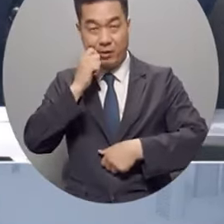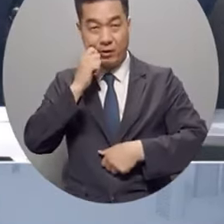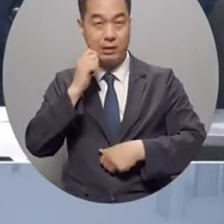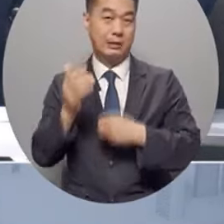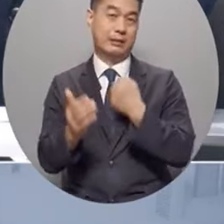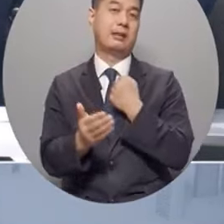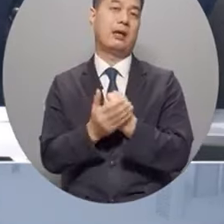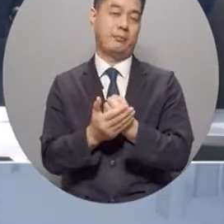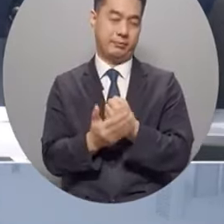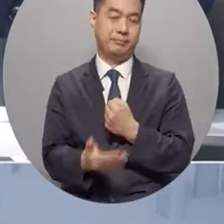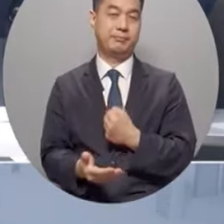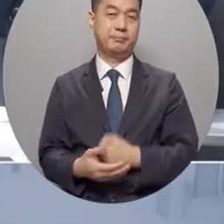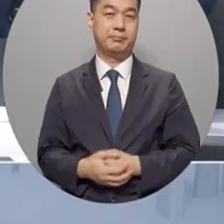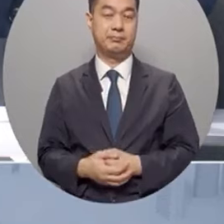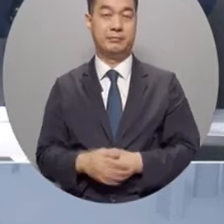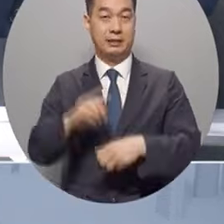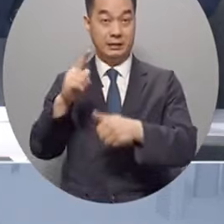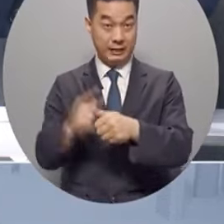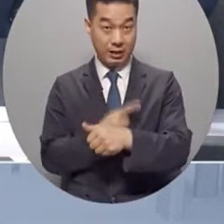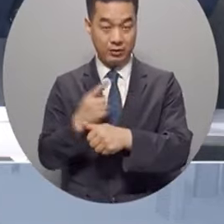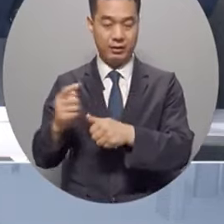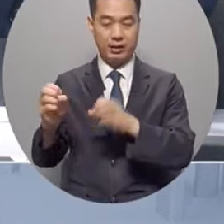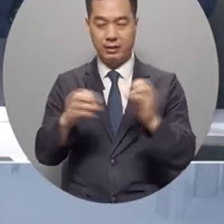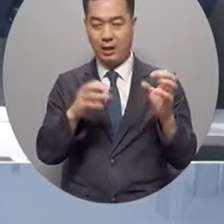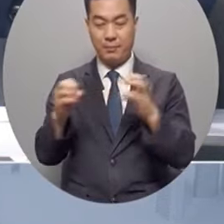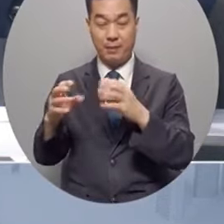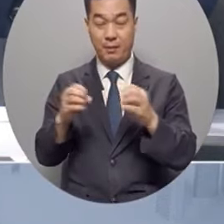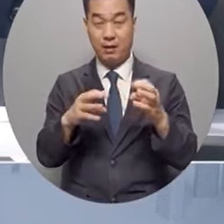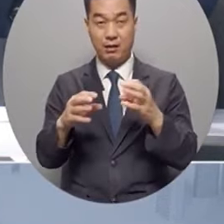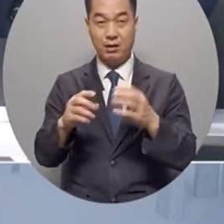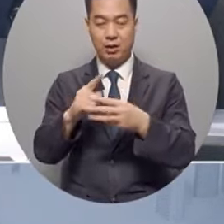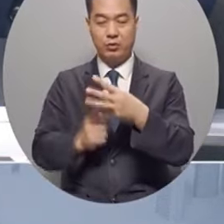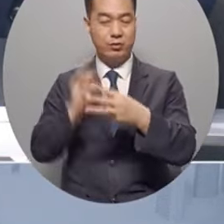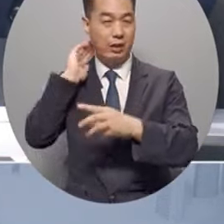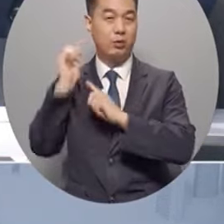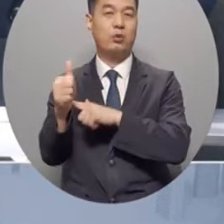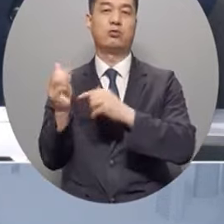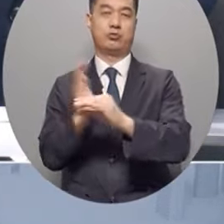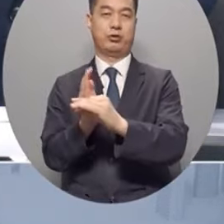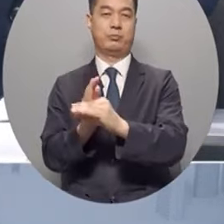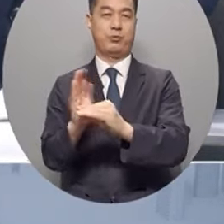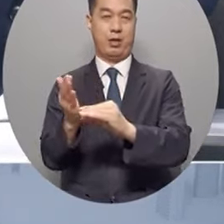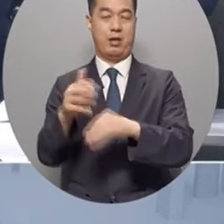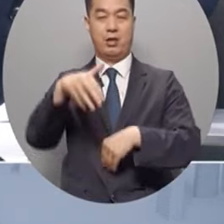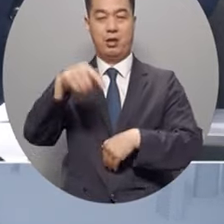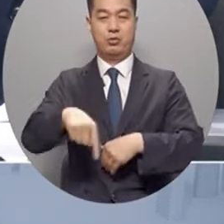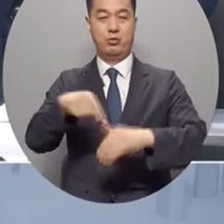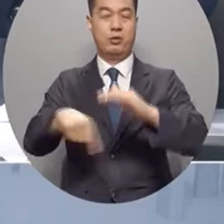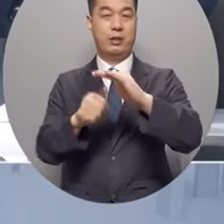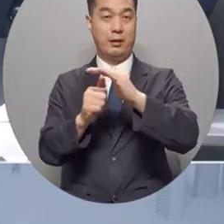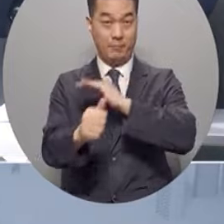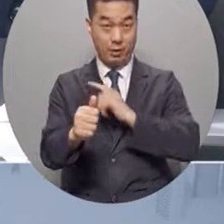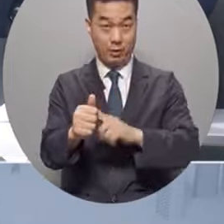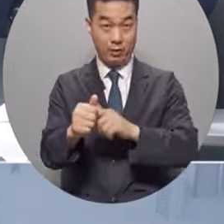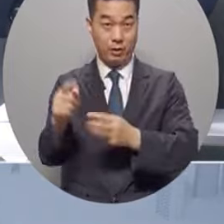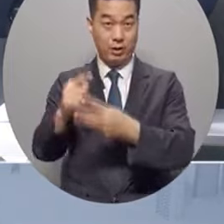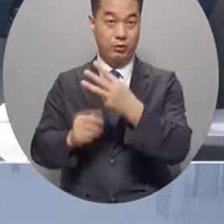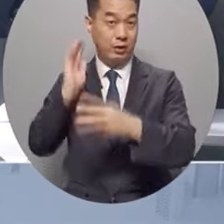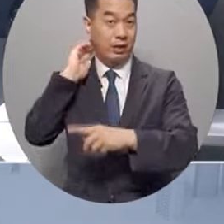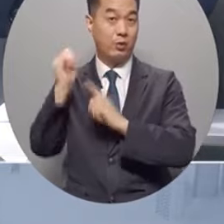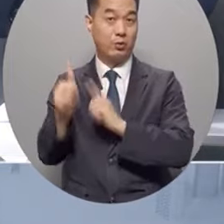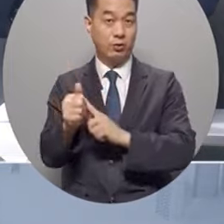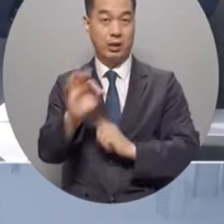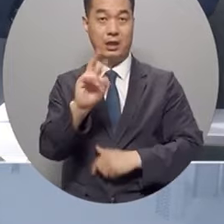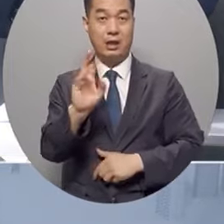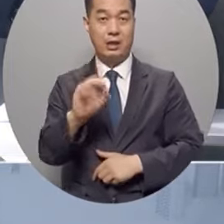보니 자연에 대화를 윤 대통령이 주도한 셈이 됐는데 대통령실은 경후 원내 대표가 윤 대통령이 양자에 대한